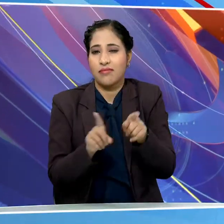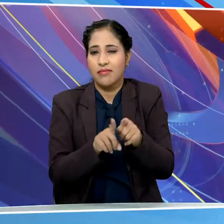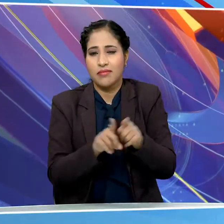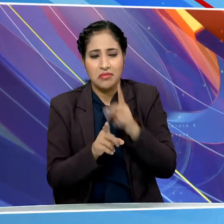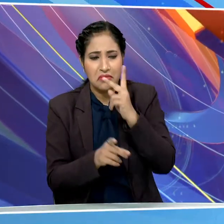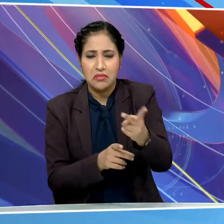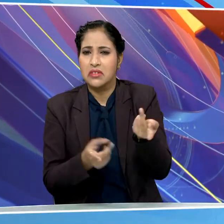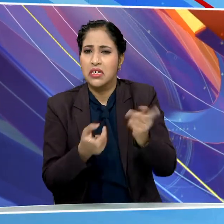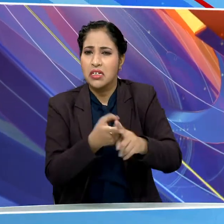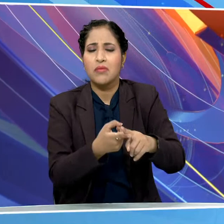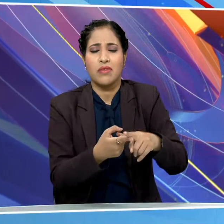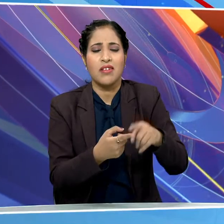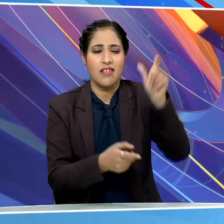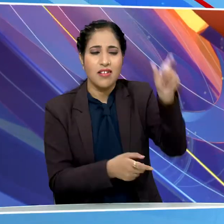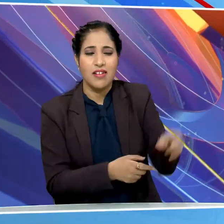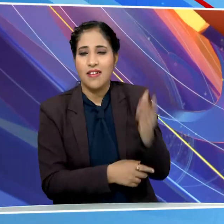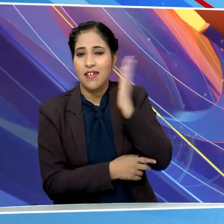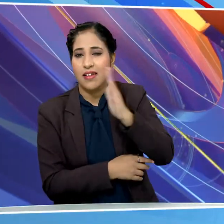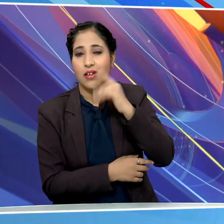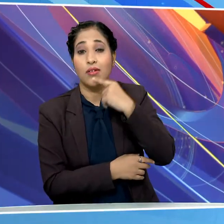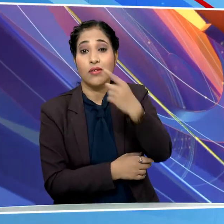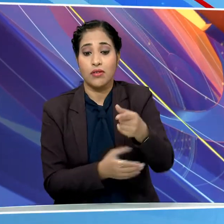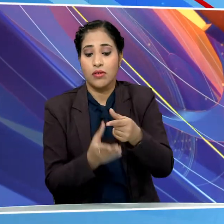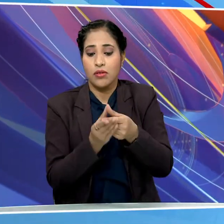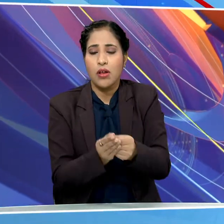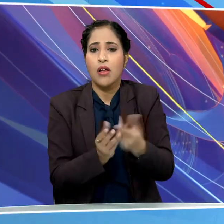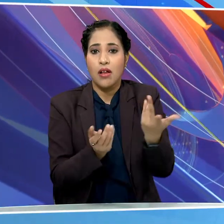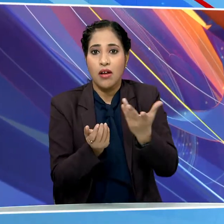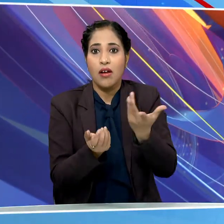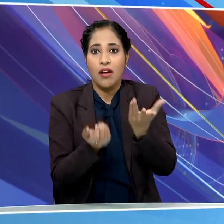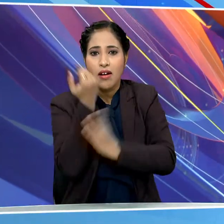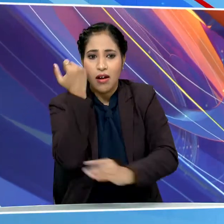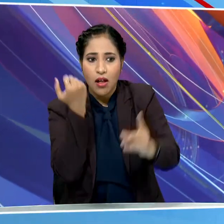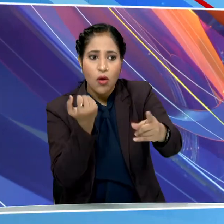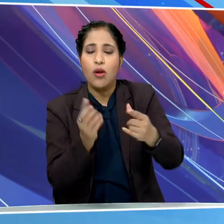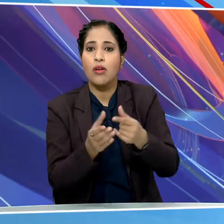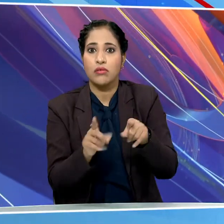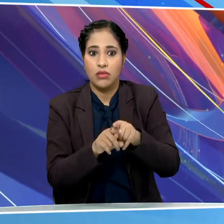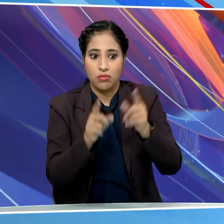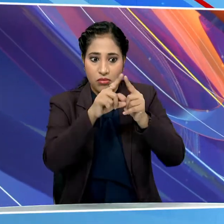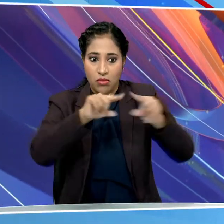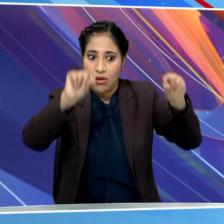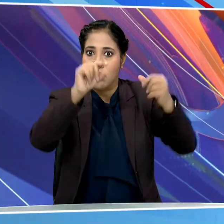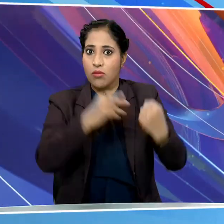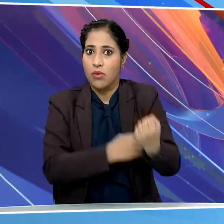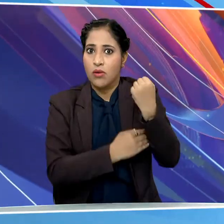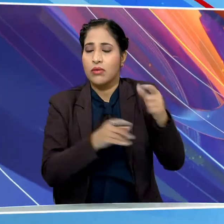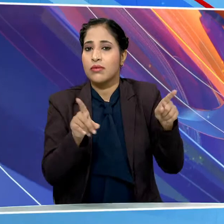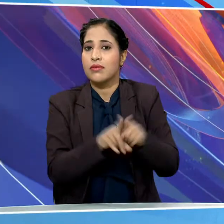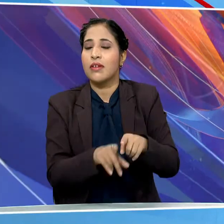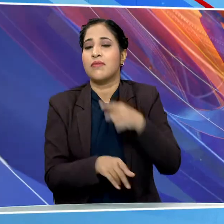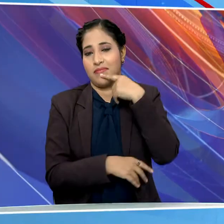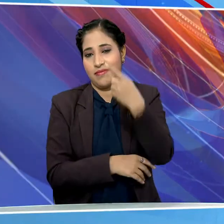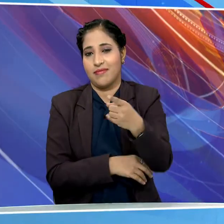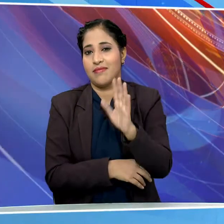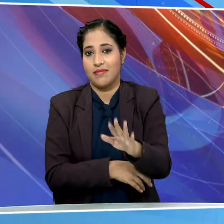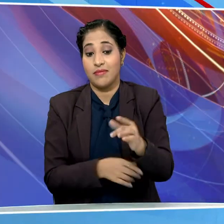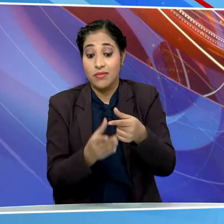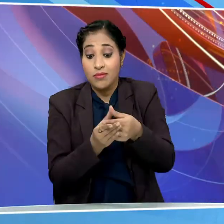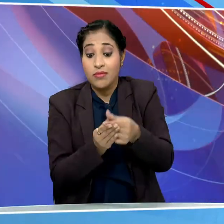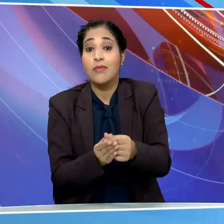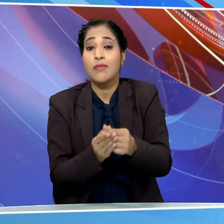वैसे किसी कवि ने कहा है कि मूंगफली गरीबों का बादाम है, लेकिन उसको ज्यादा जोर से नहीं कहा तो